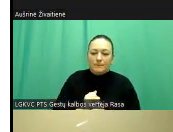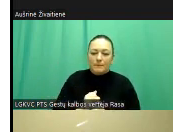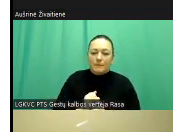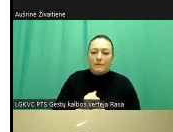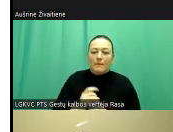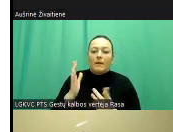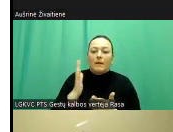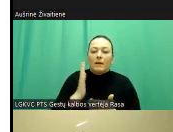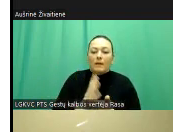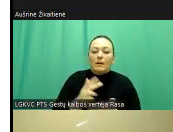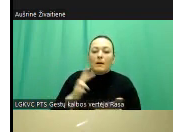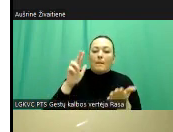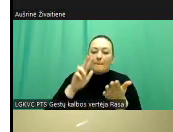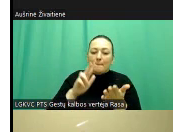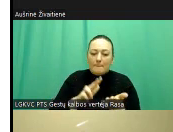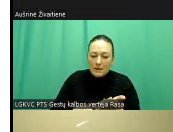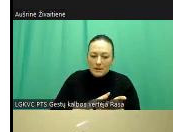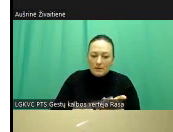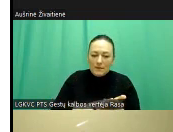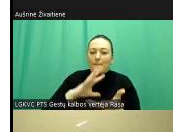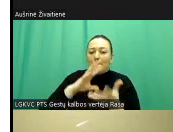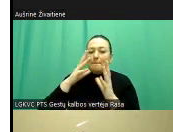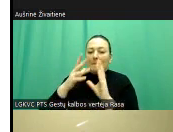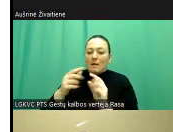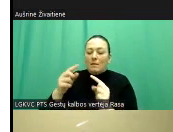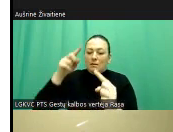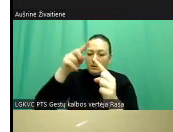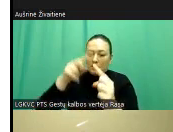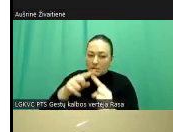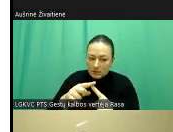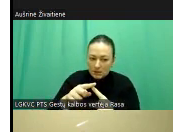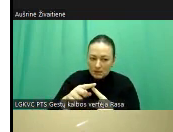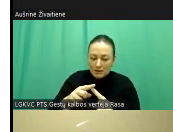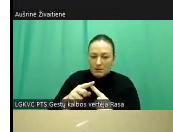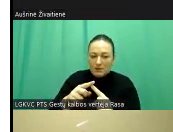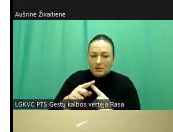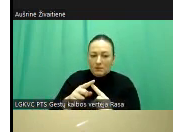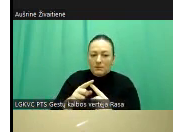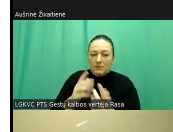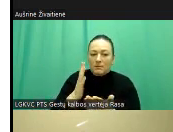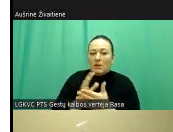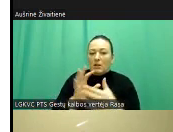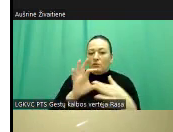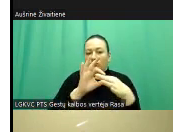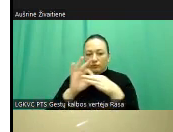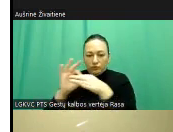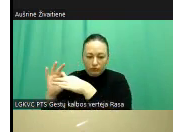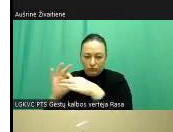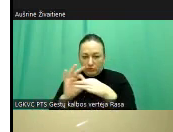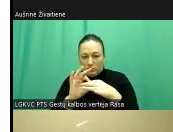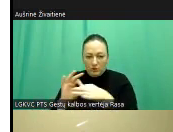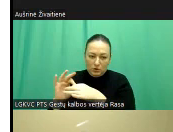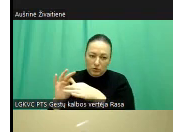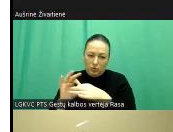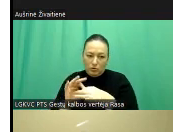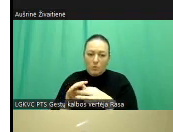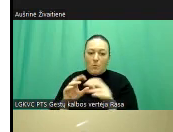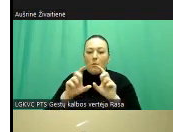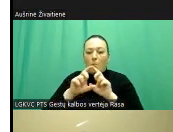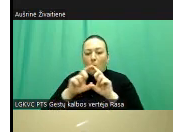yra nustatyti bendri tikslai. Ir tai viskas yra susiję su autonomiška